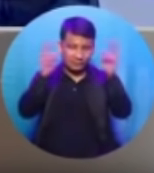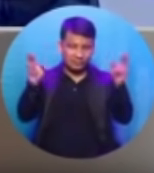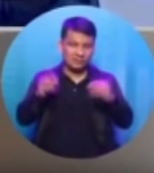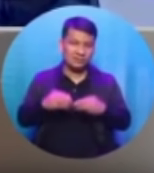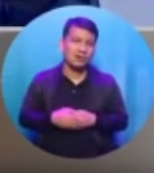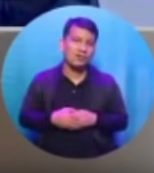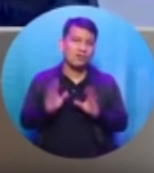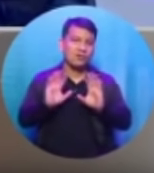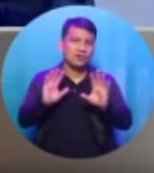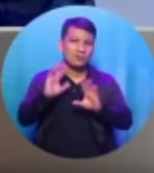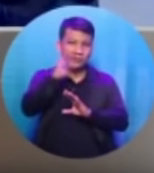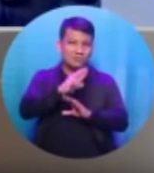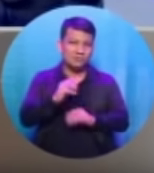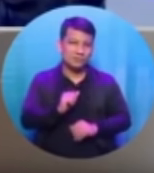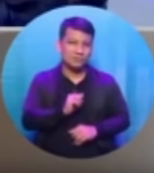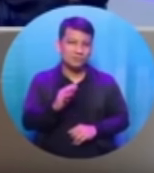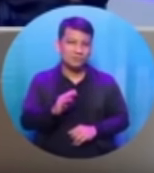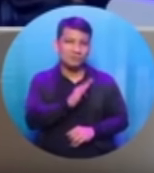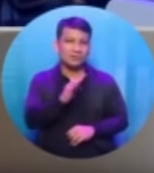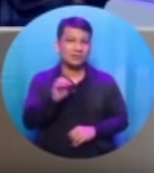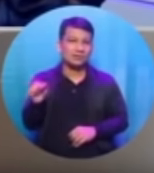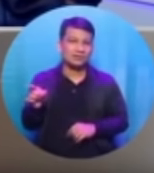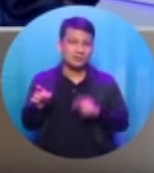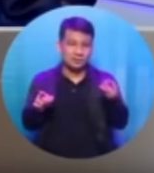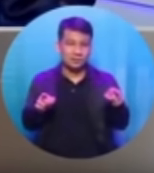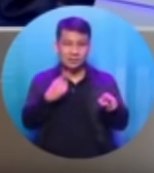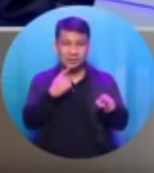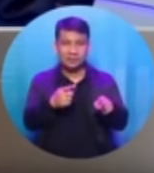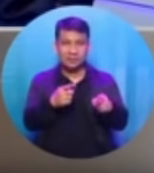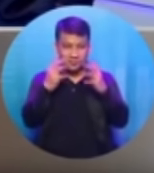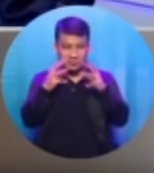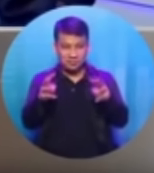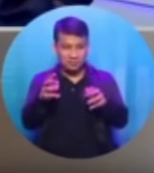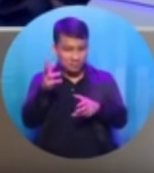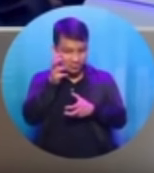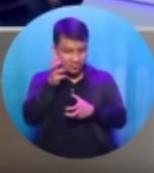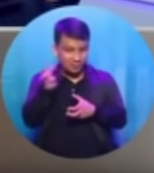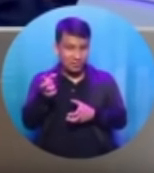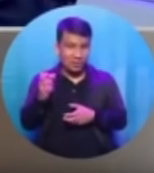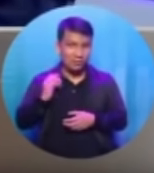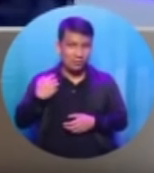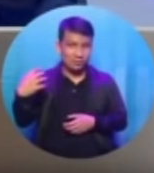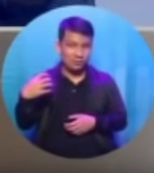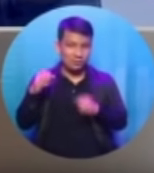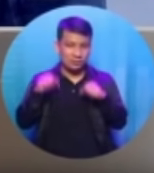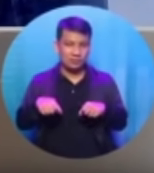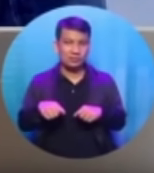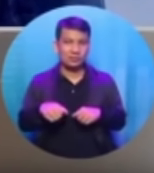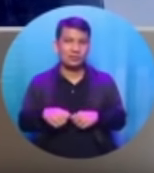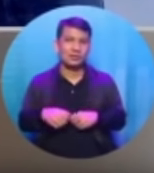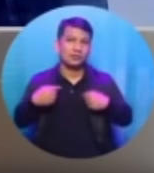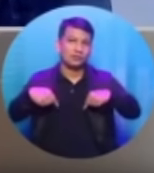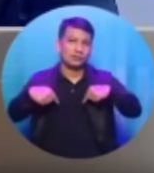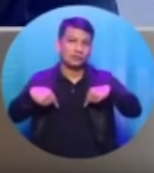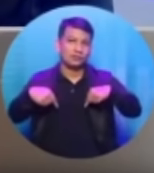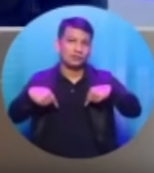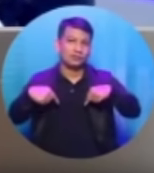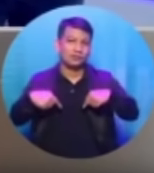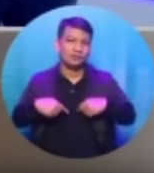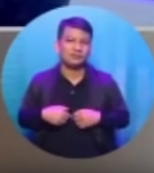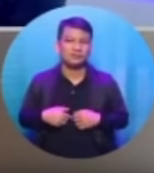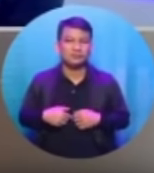Opo, opo. Okay? Matakot na sila. Kung ito'y mapanood at mapakinggan ng inyong mga amo, maihi na to sa kanilang mga